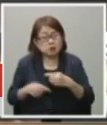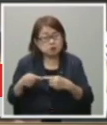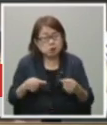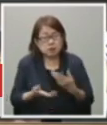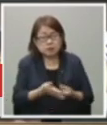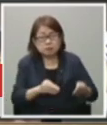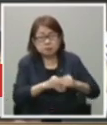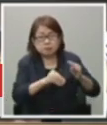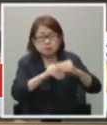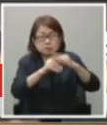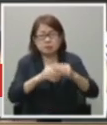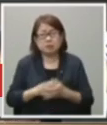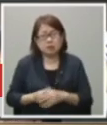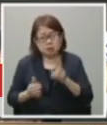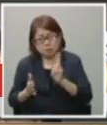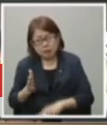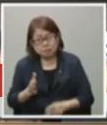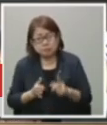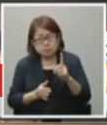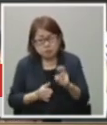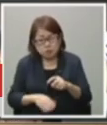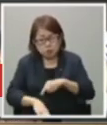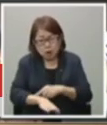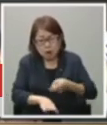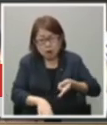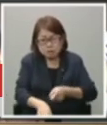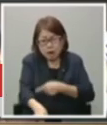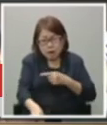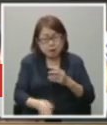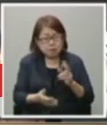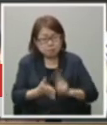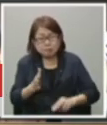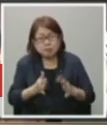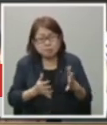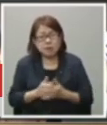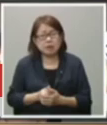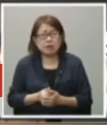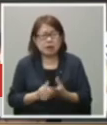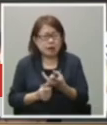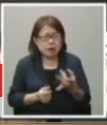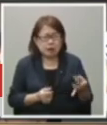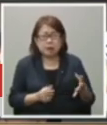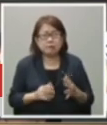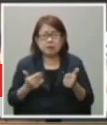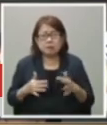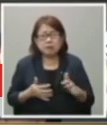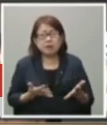เยอะแยะไปหมดค่าปรับก็ไม่มีค่าอะไรก็ไม่ได้ที่สำคัญครับท่านประธานครับ